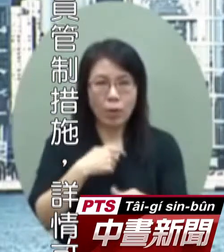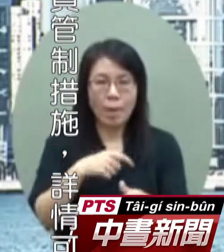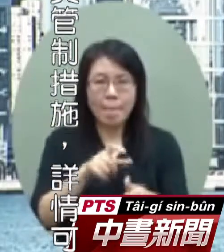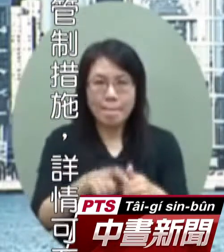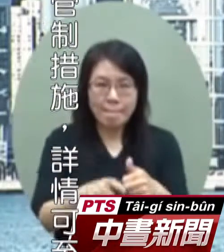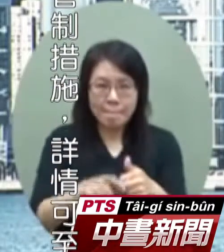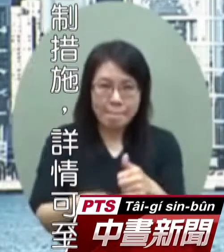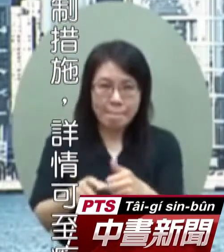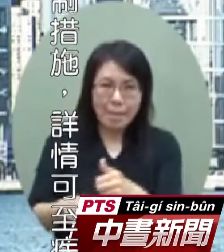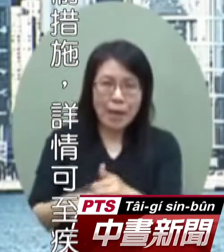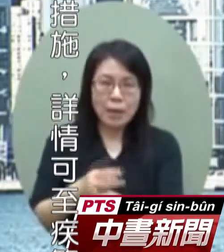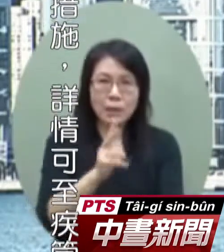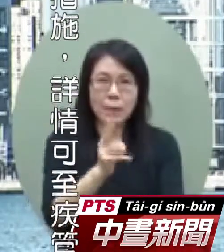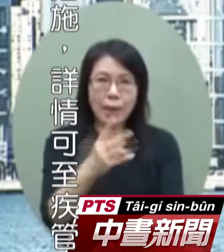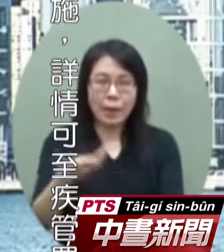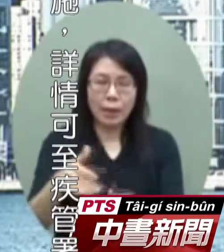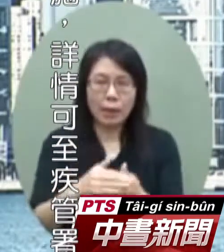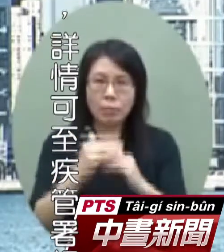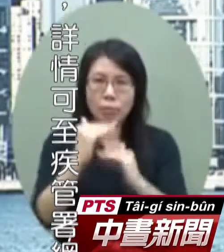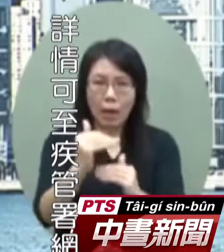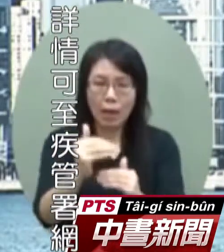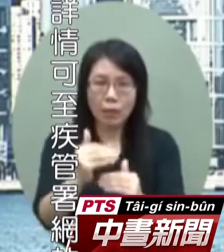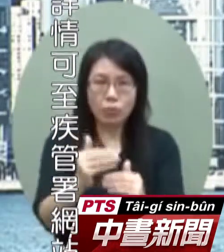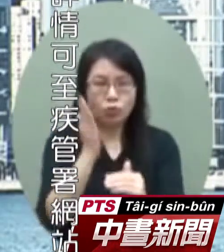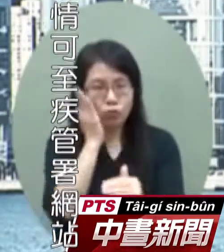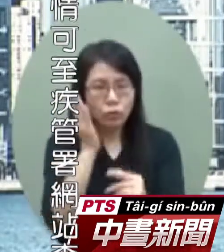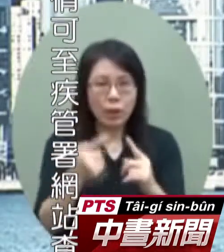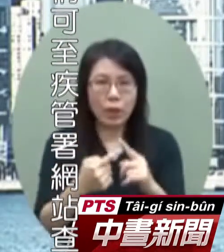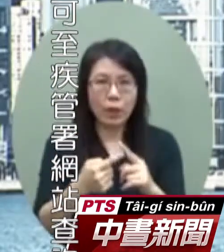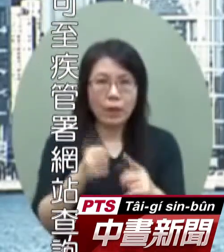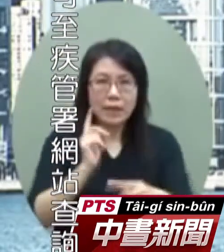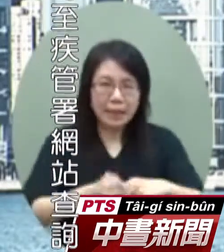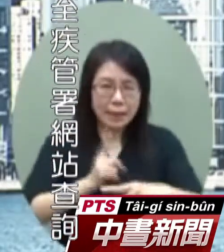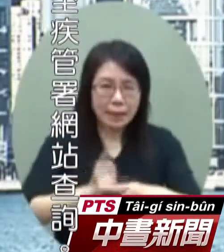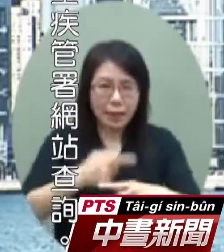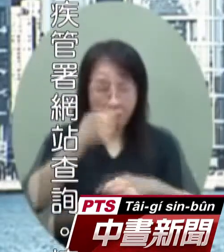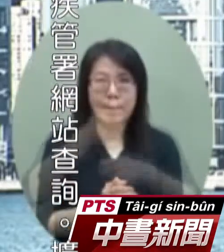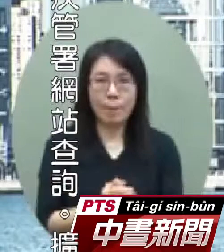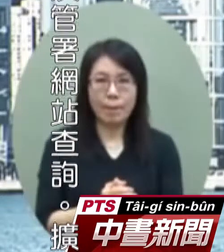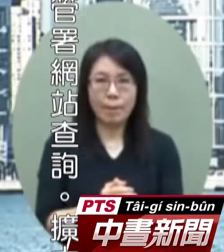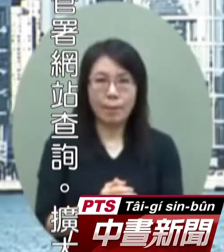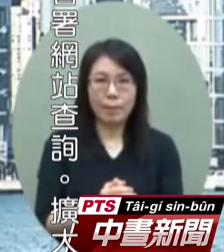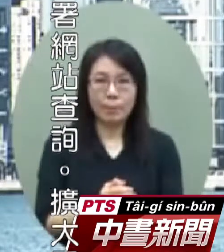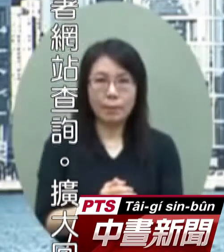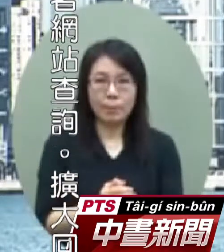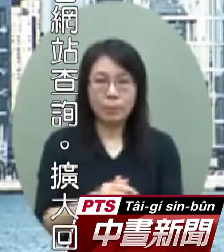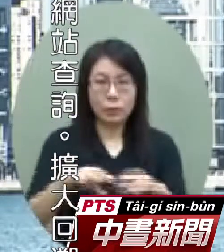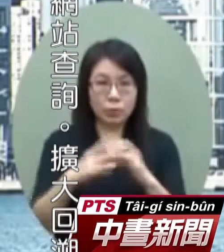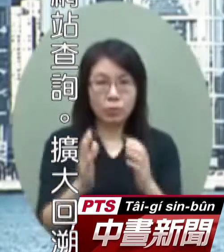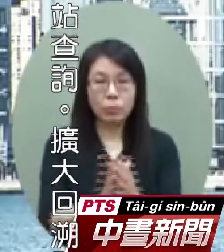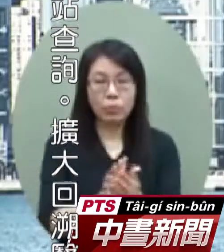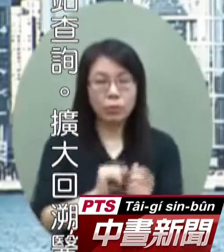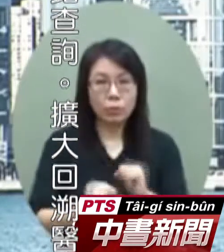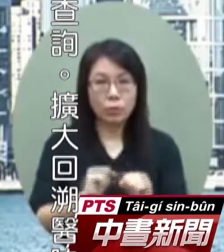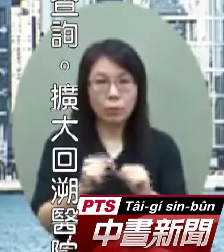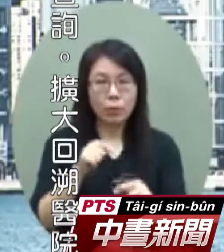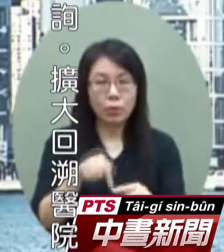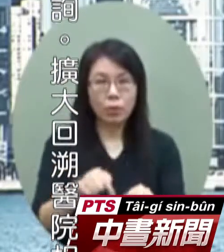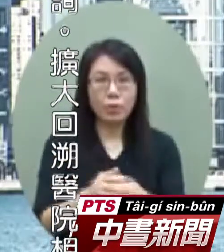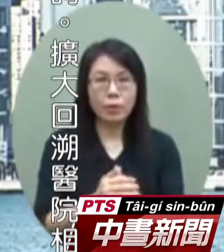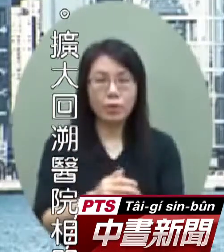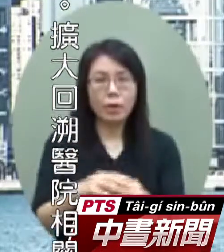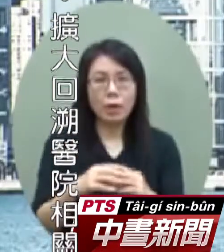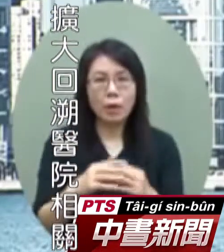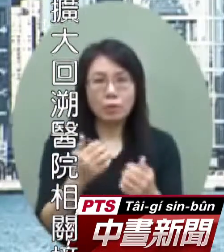檢測在這個受限區域裏面的居民是沒有接受過強制檢測，這個整個行動裏面總受